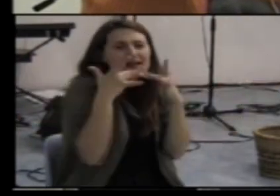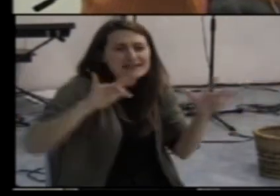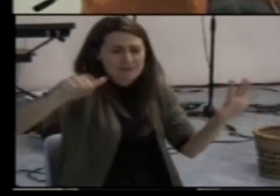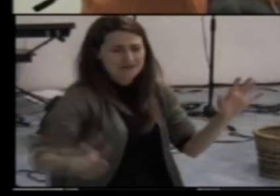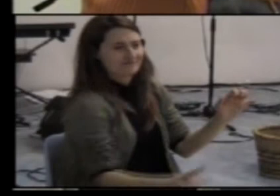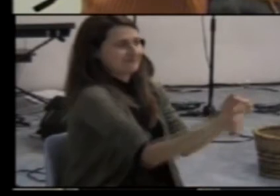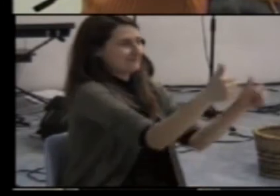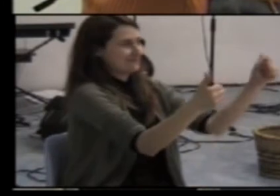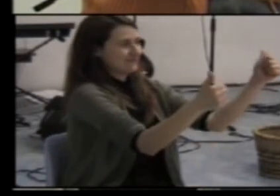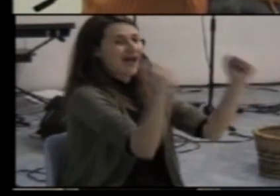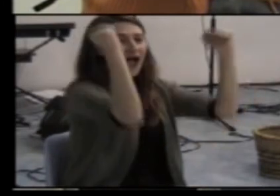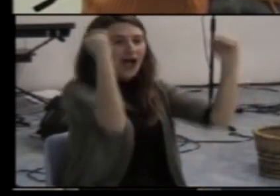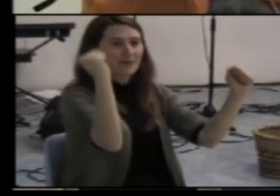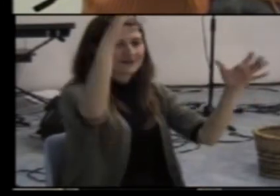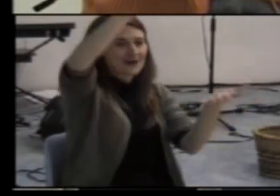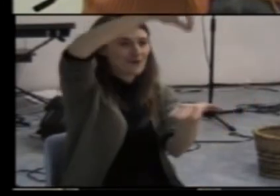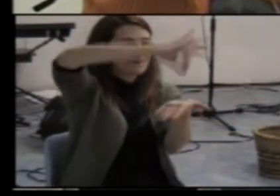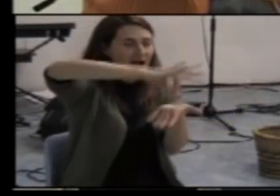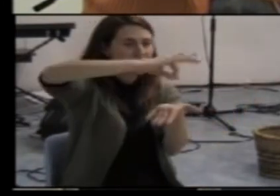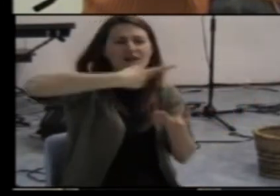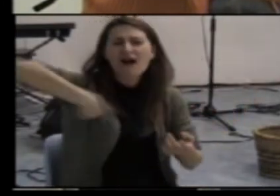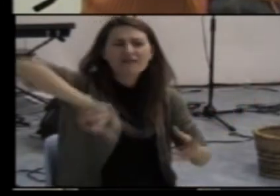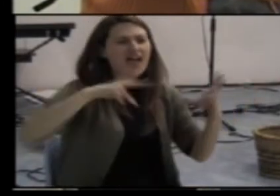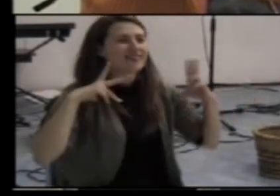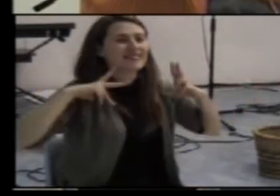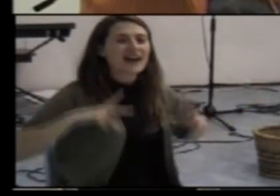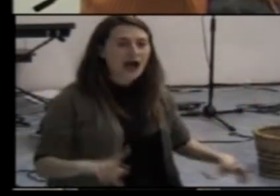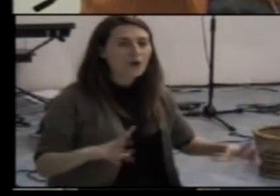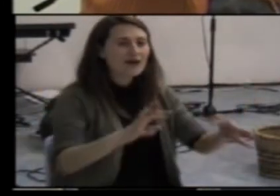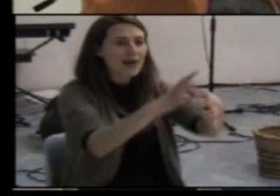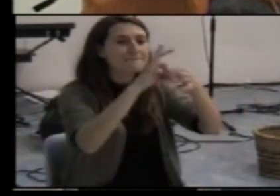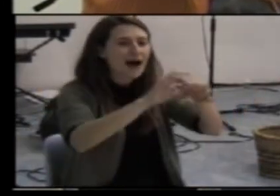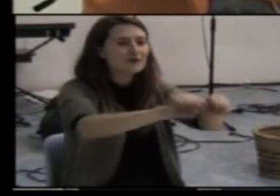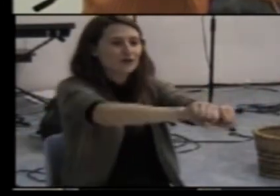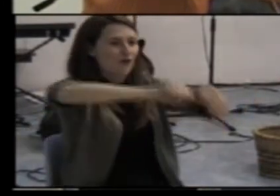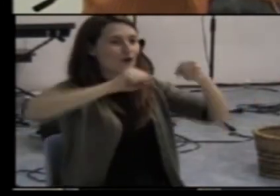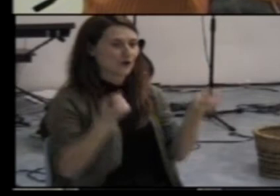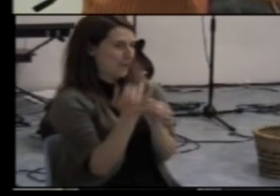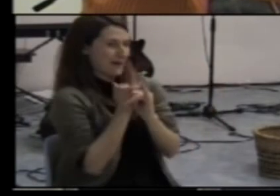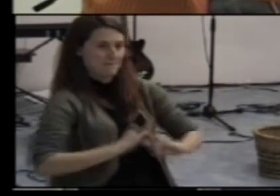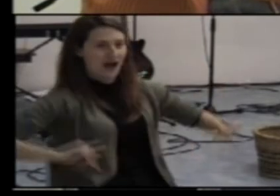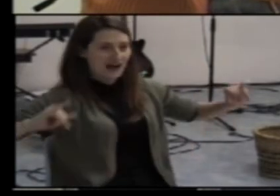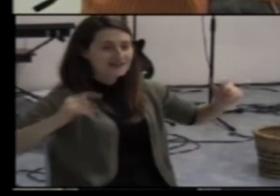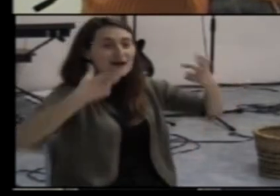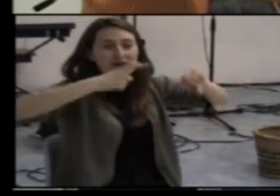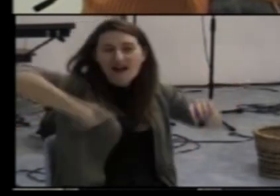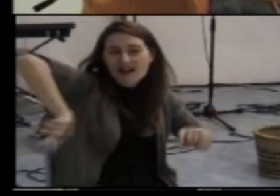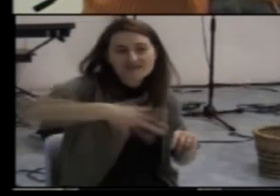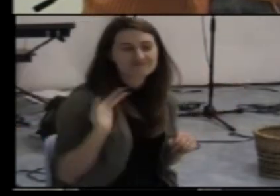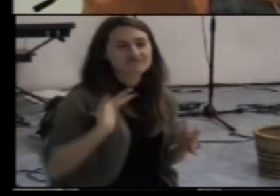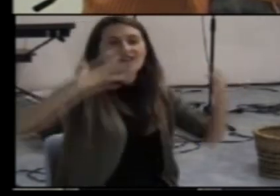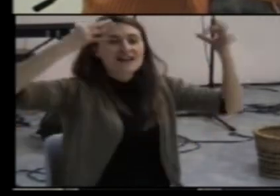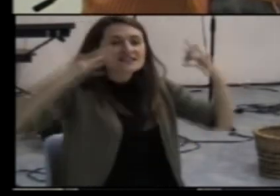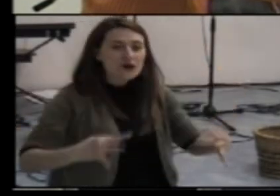posso dimorare sicura, sicura in Cristo, fra le